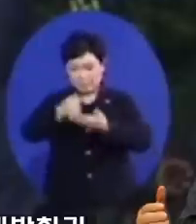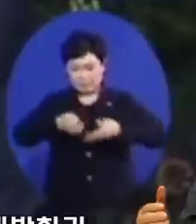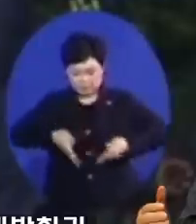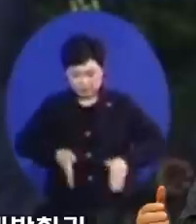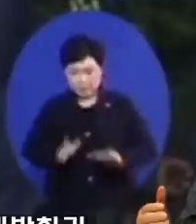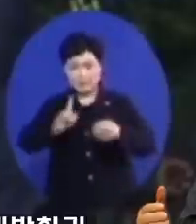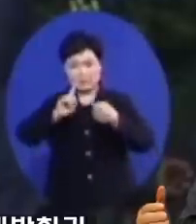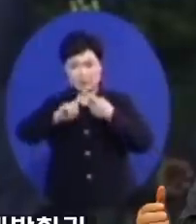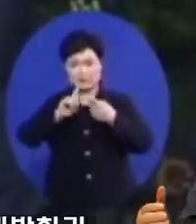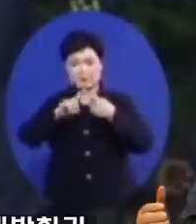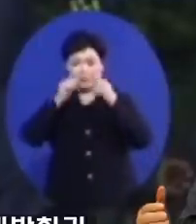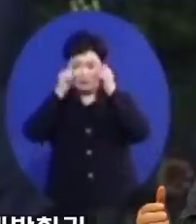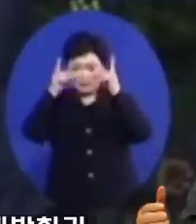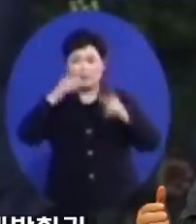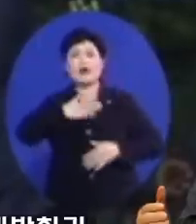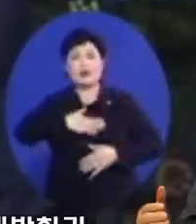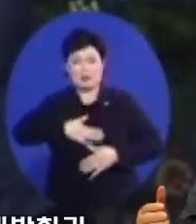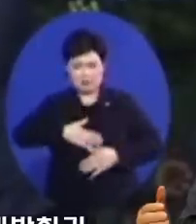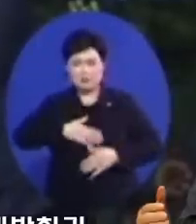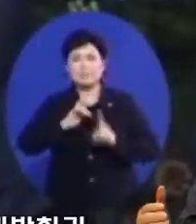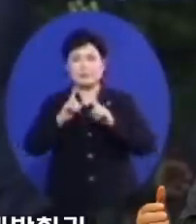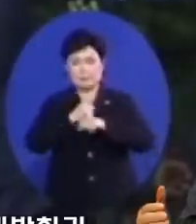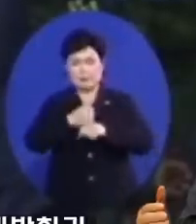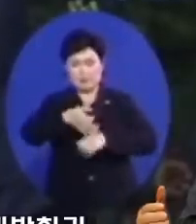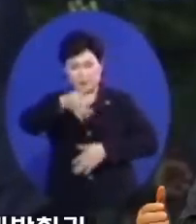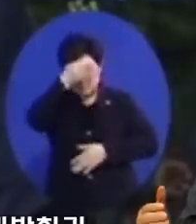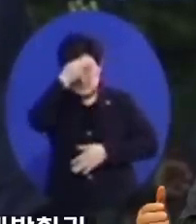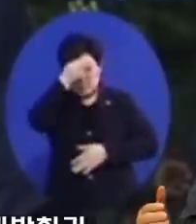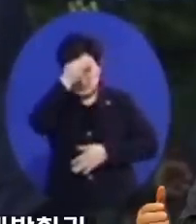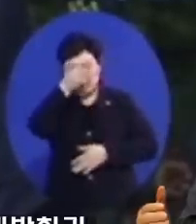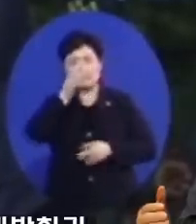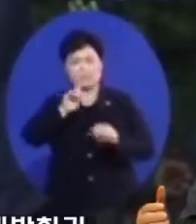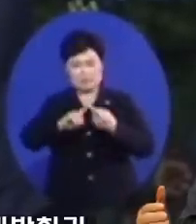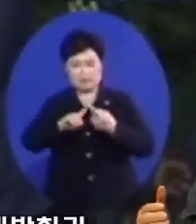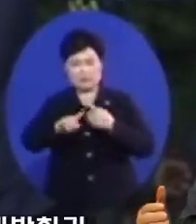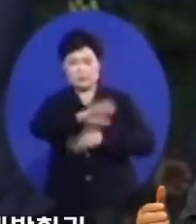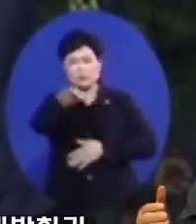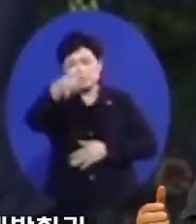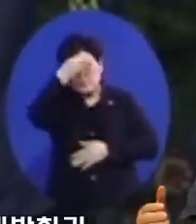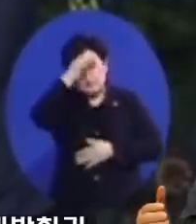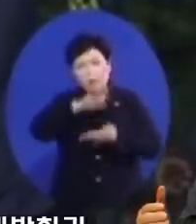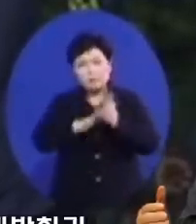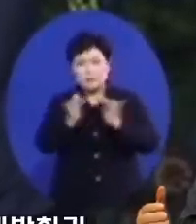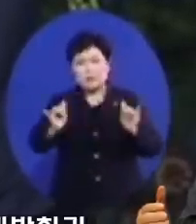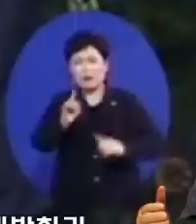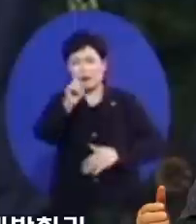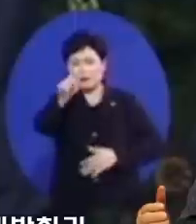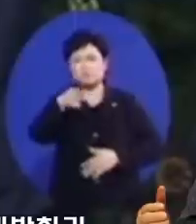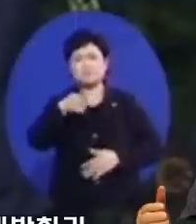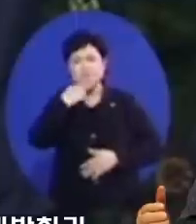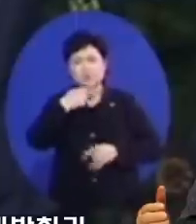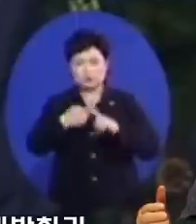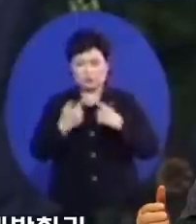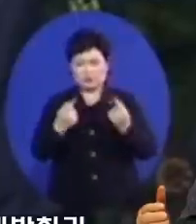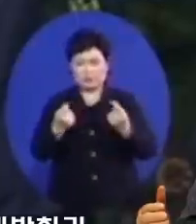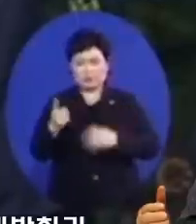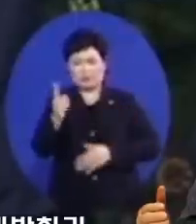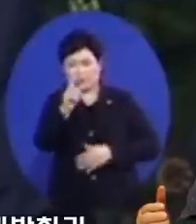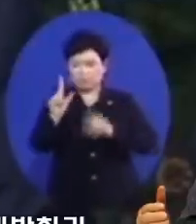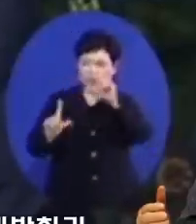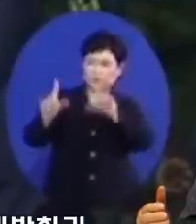태어났다는 것을 깨달아 알아라는 것입니다. 재간이 있는 사람들입니다. 우리 재간 없는 사람이 아무도 없습니다. 어떻게